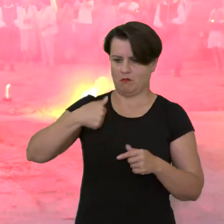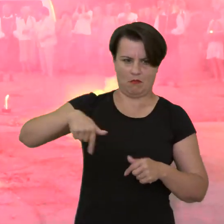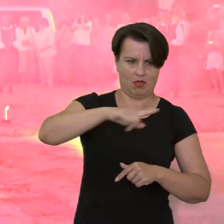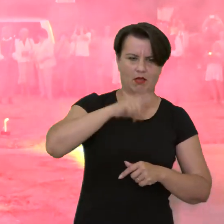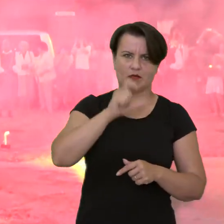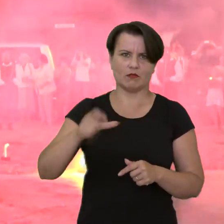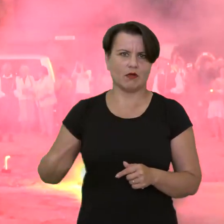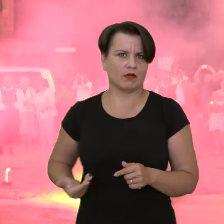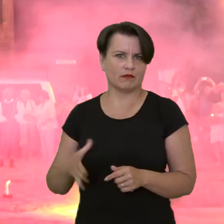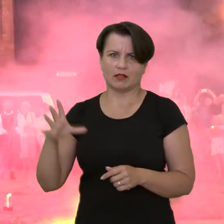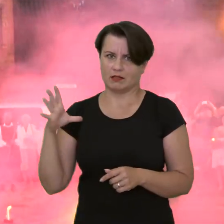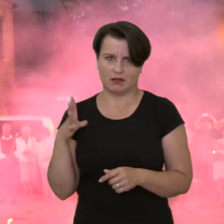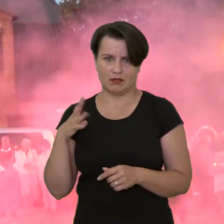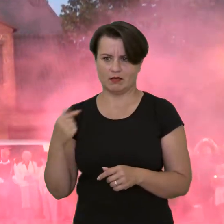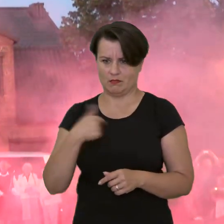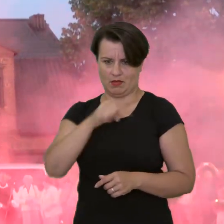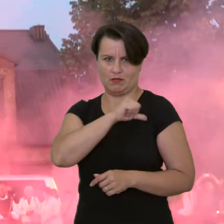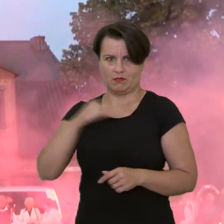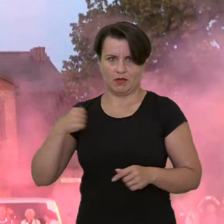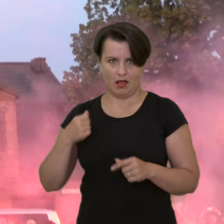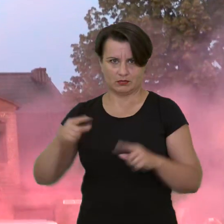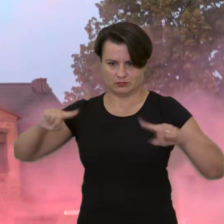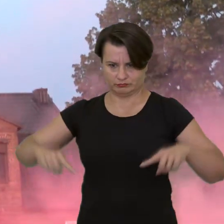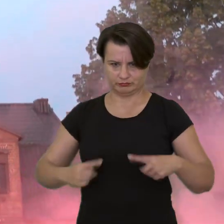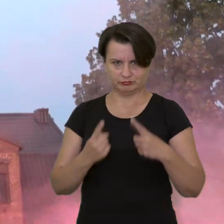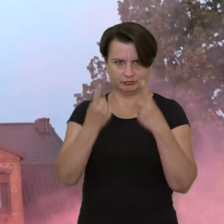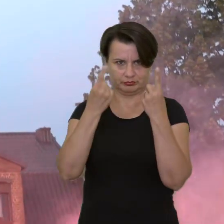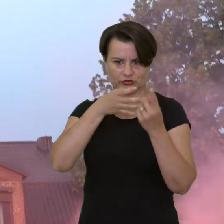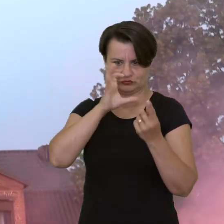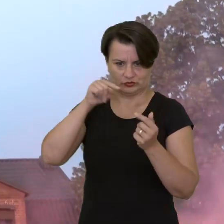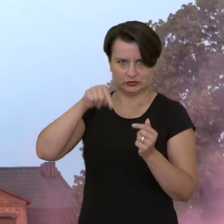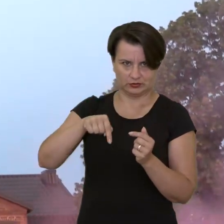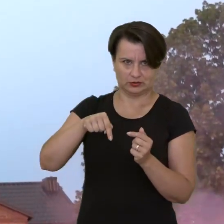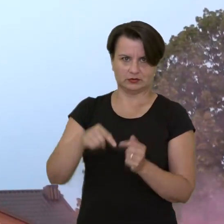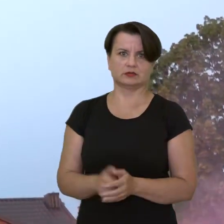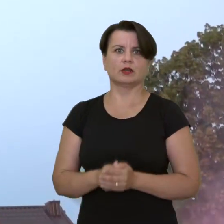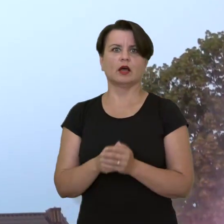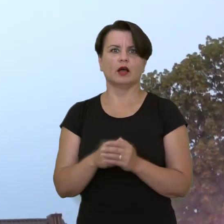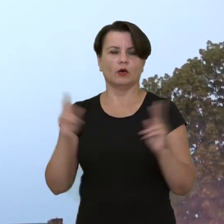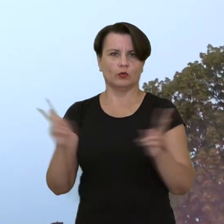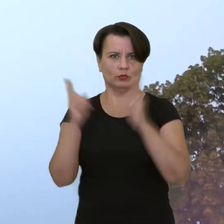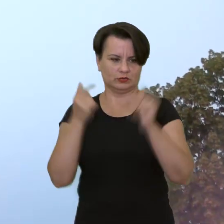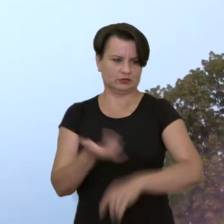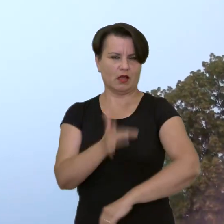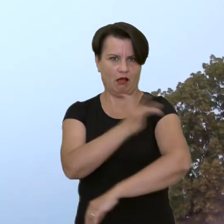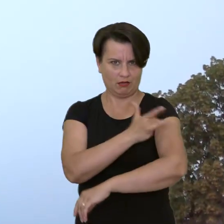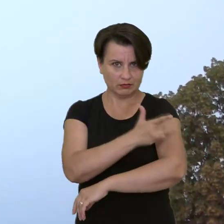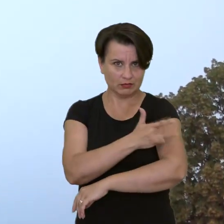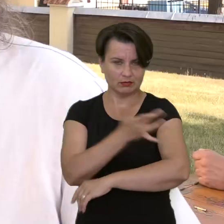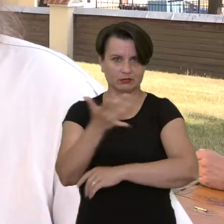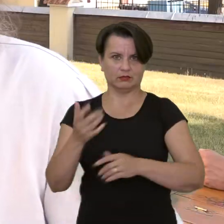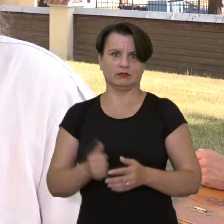patys esame ugningi arba prigesę, tai yra energija, ugnis tai energija. Mes patys be augalų